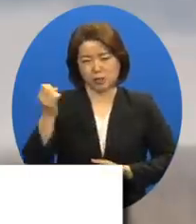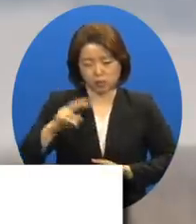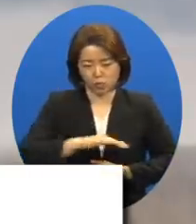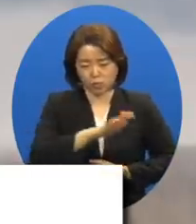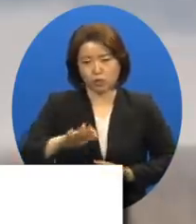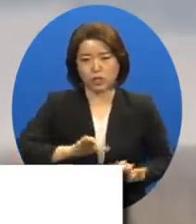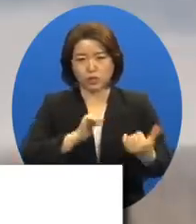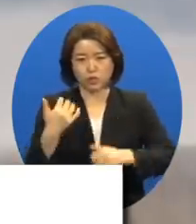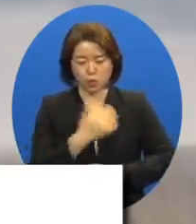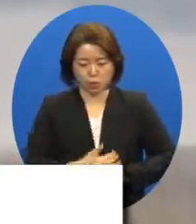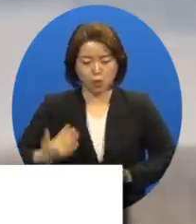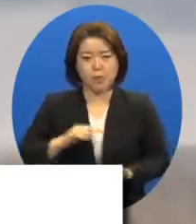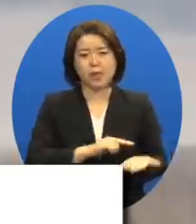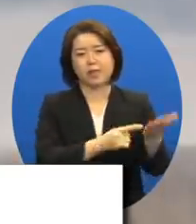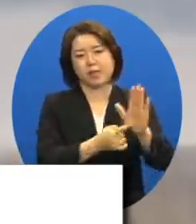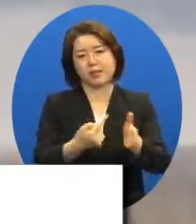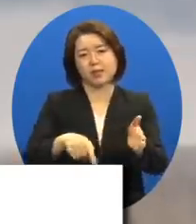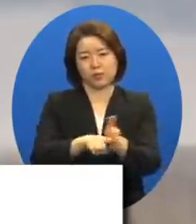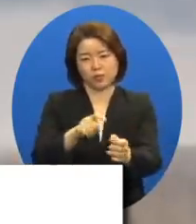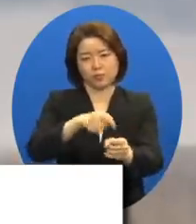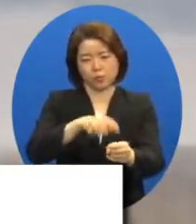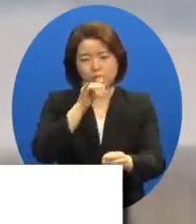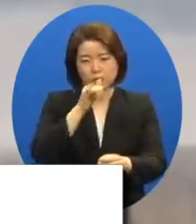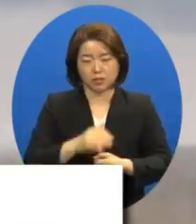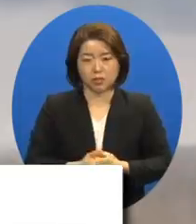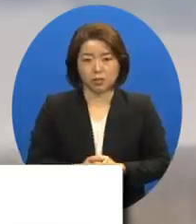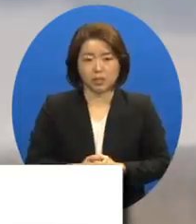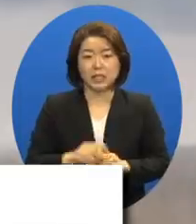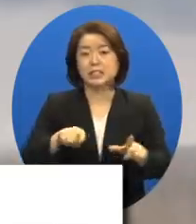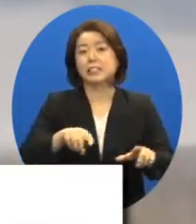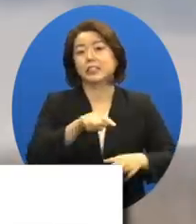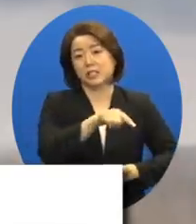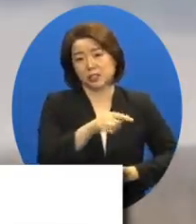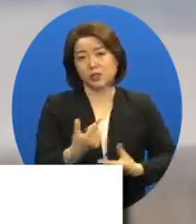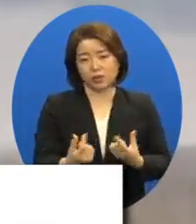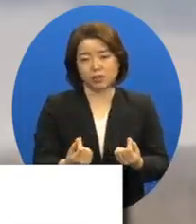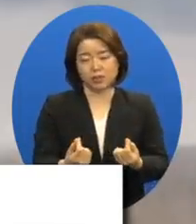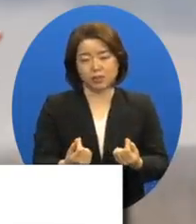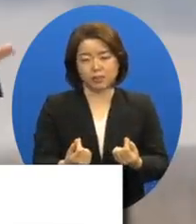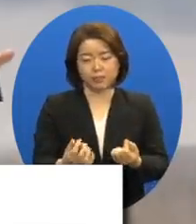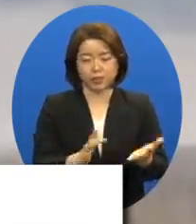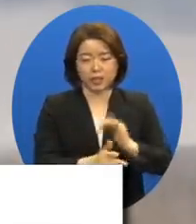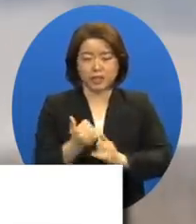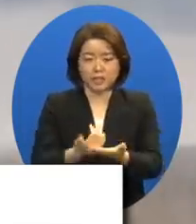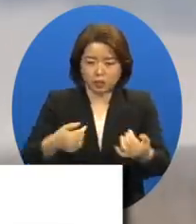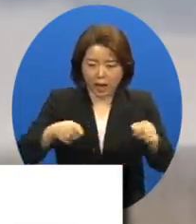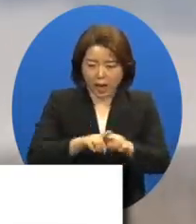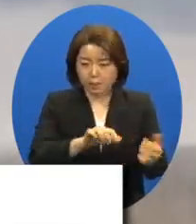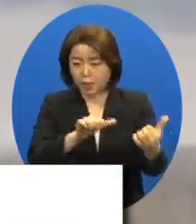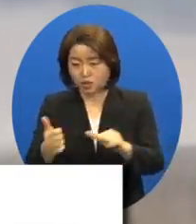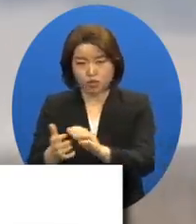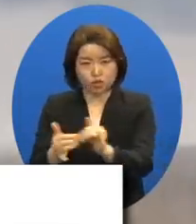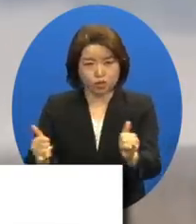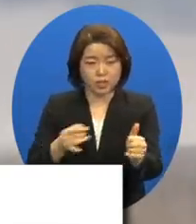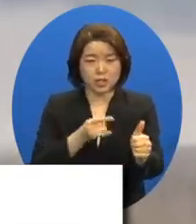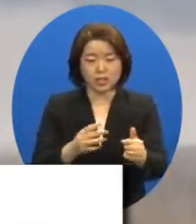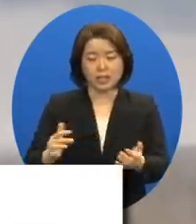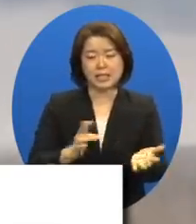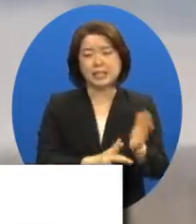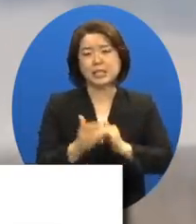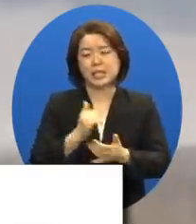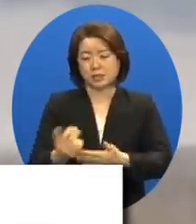나타나게 하려 합니다 지금은 그런 때입니다 예수님과 함께 죽는 자에게 예수님의 생명이